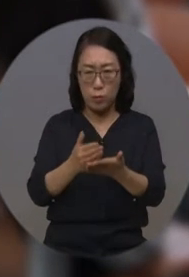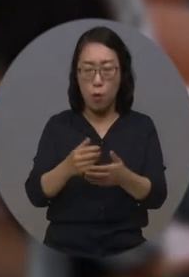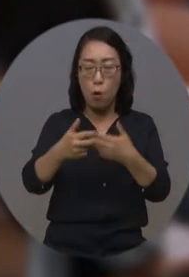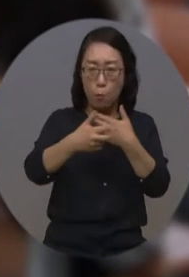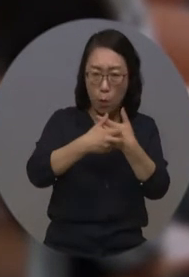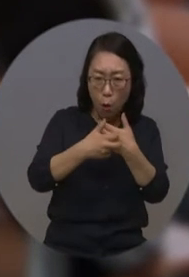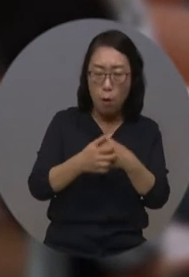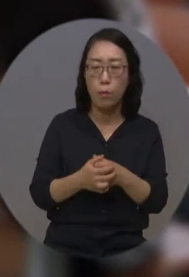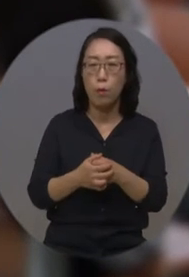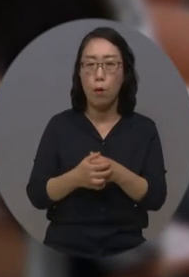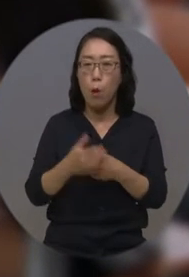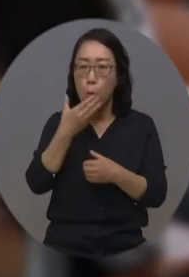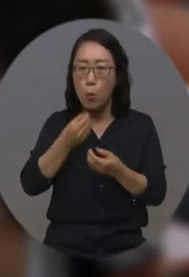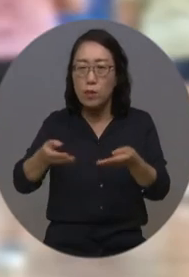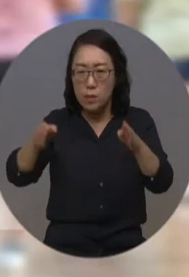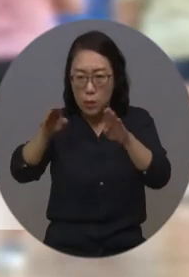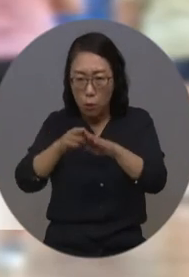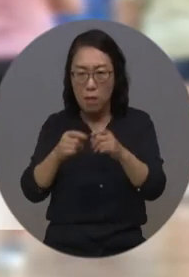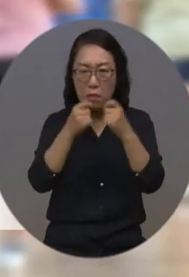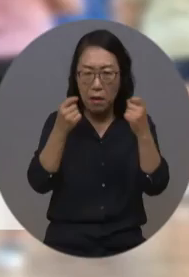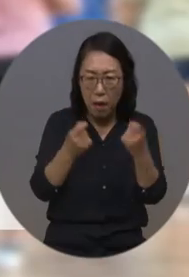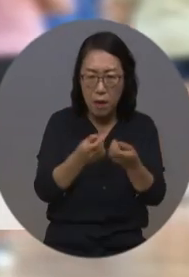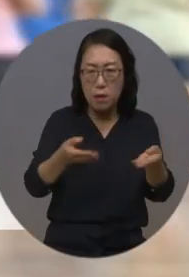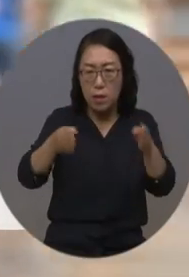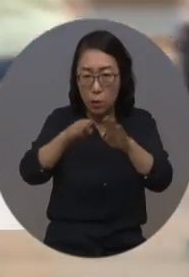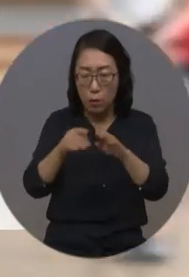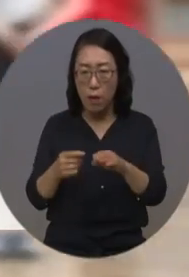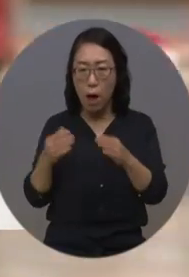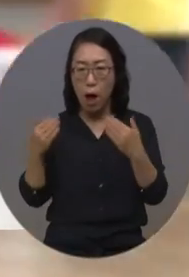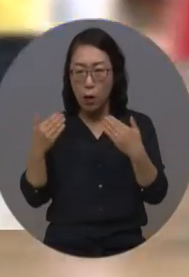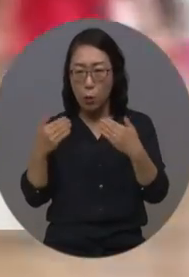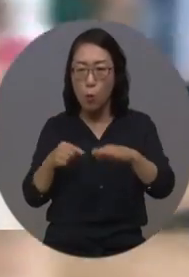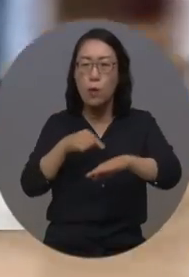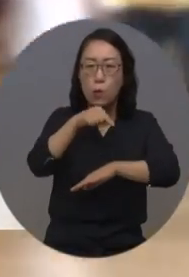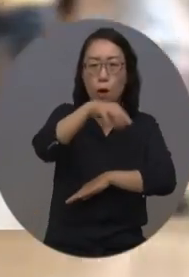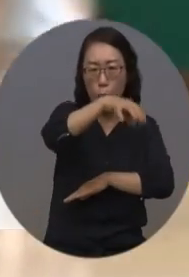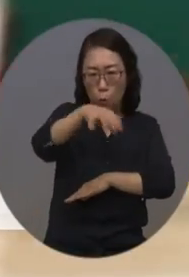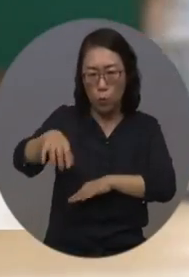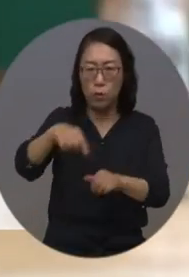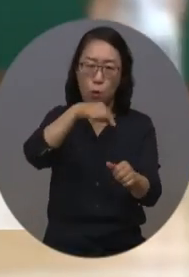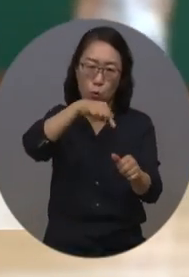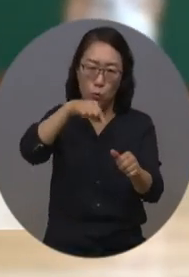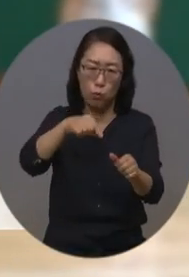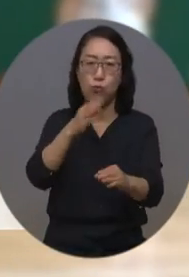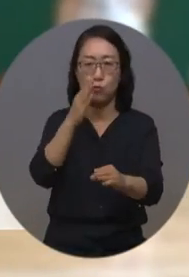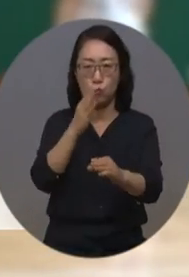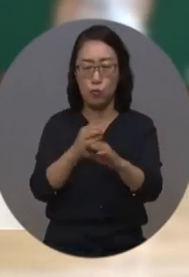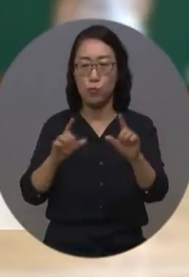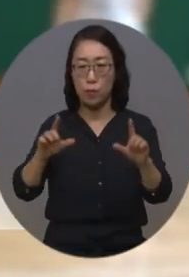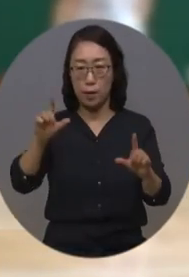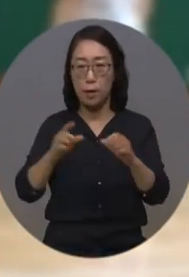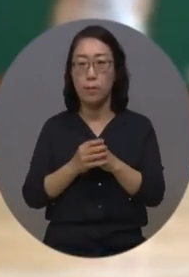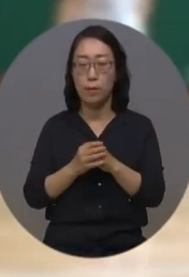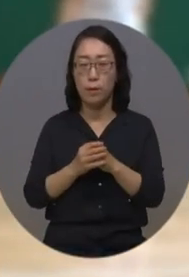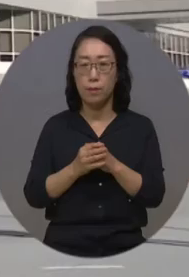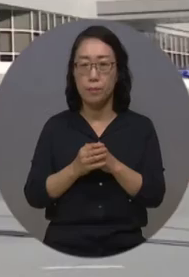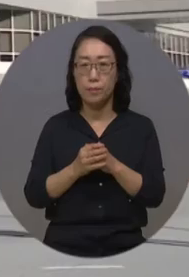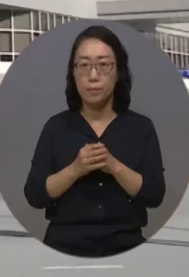사설 언어 재활 기간 등 대부분 학교 밖에서 언어 치료와 교육이 이루어지는 실정입니다